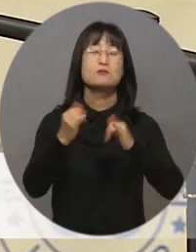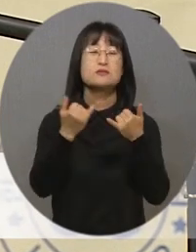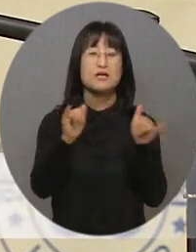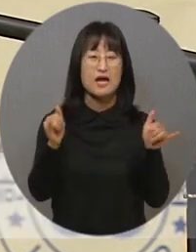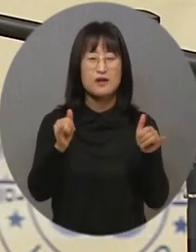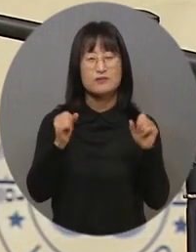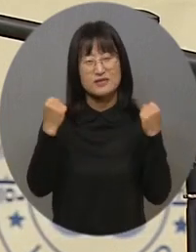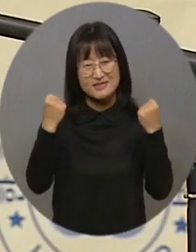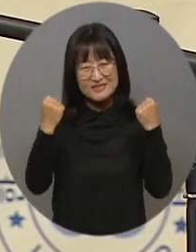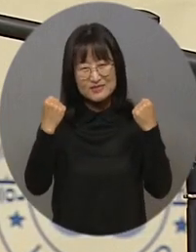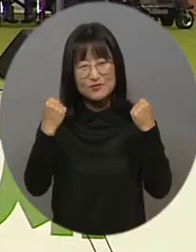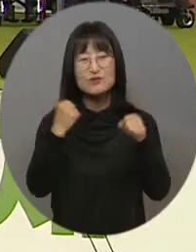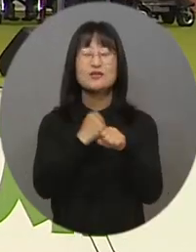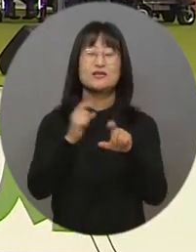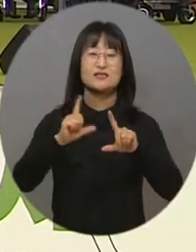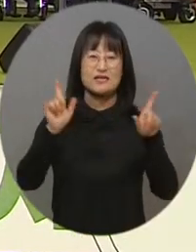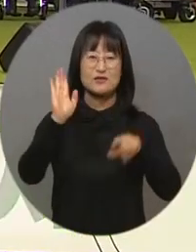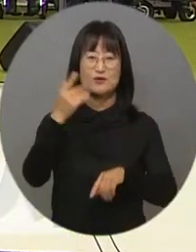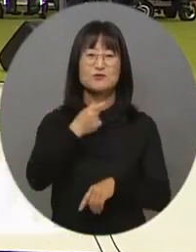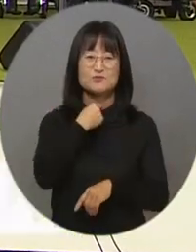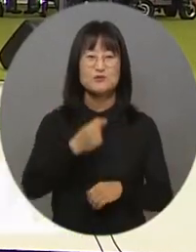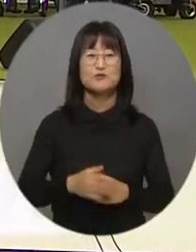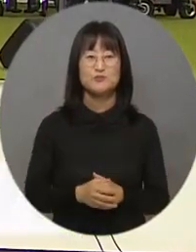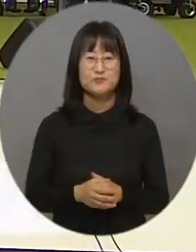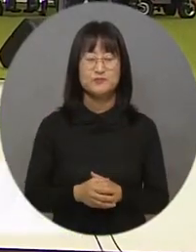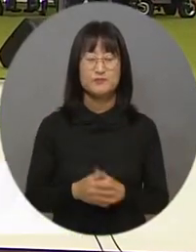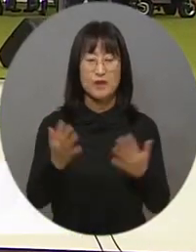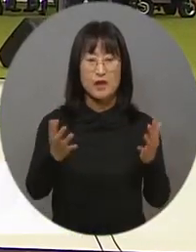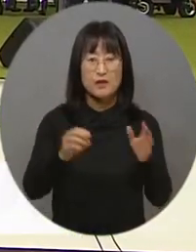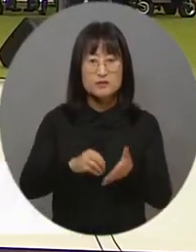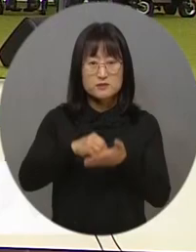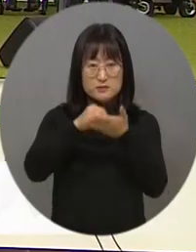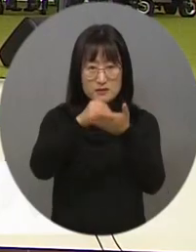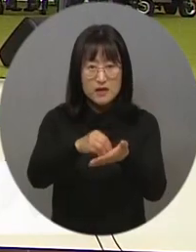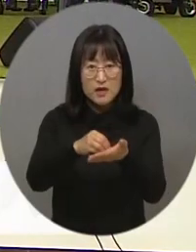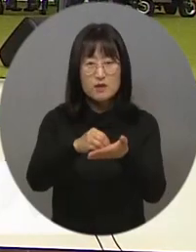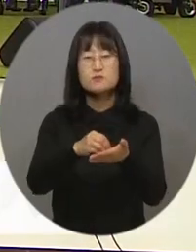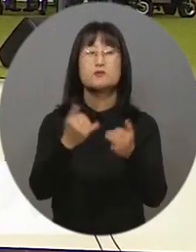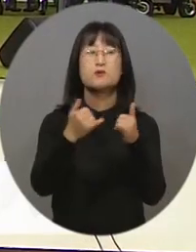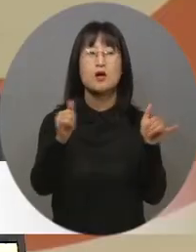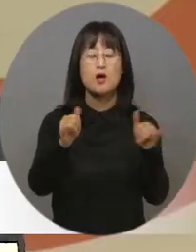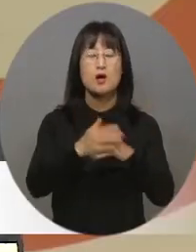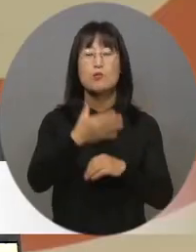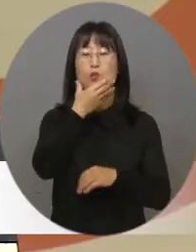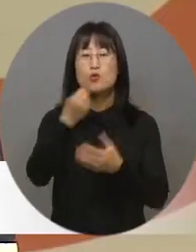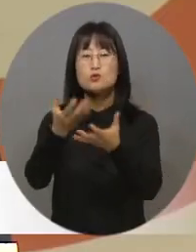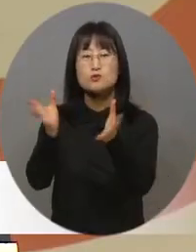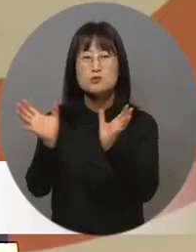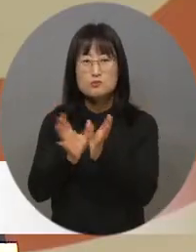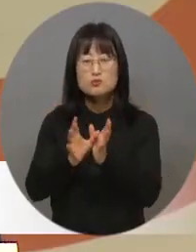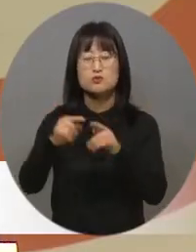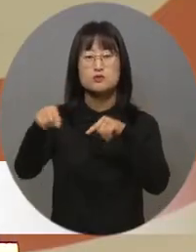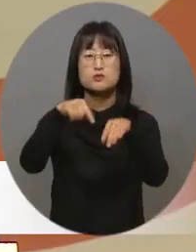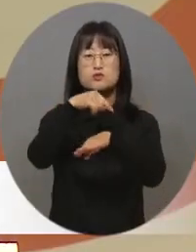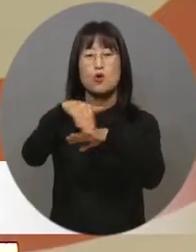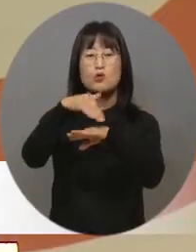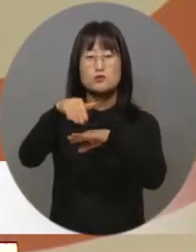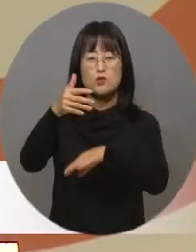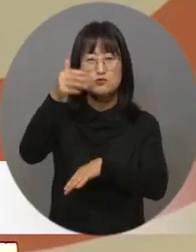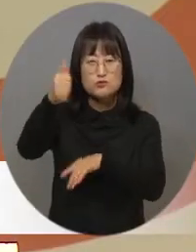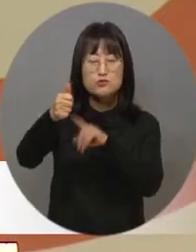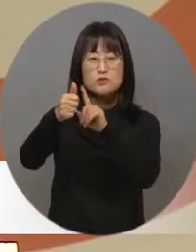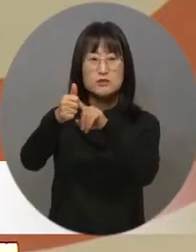날이 됐으면 좋겠습니다. 이 자리에 함께 참석한 복지부 송준원 장애인정책국장도 조규홍